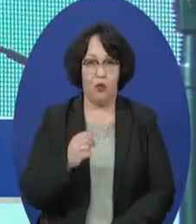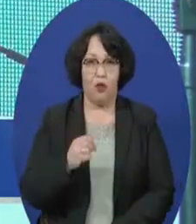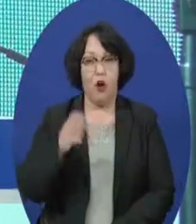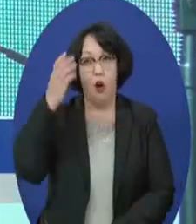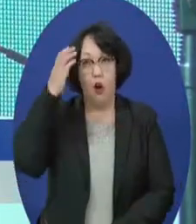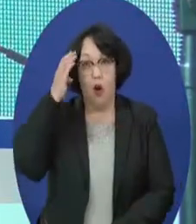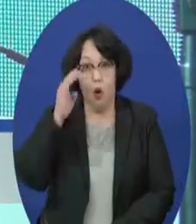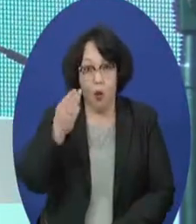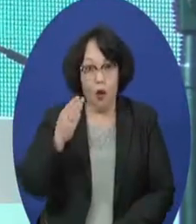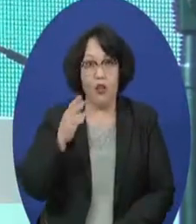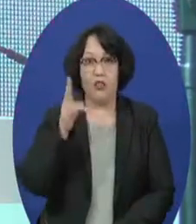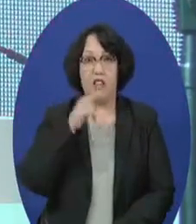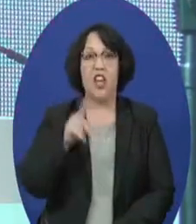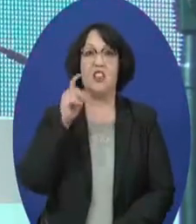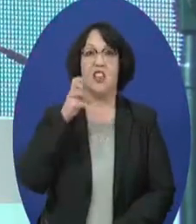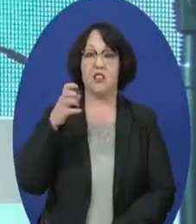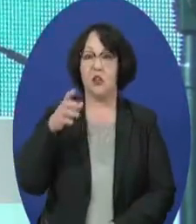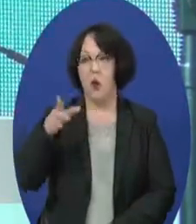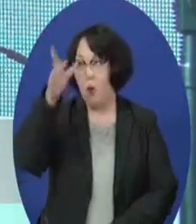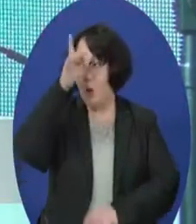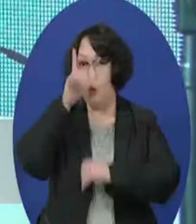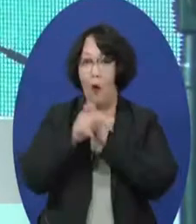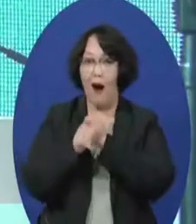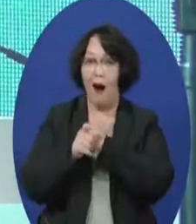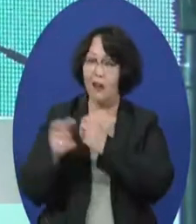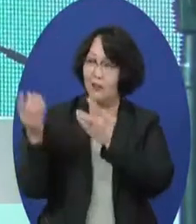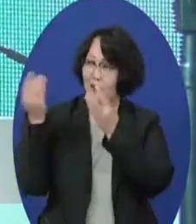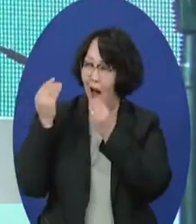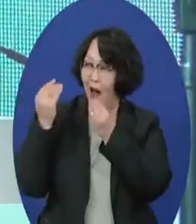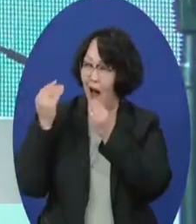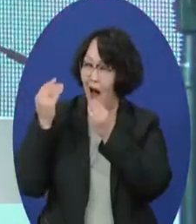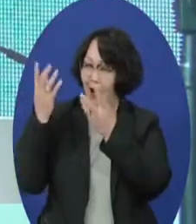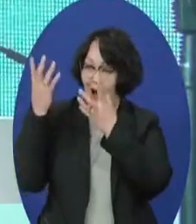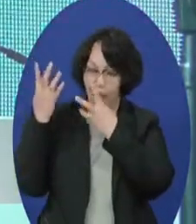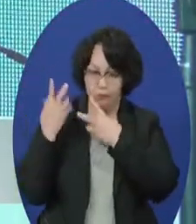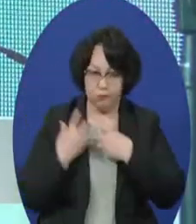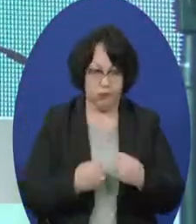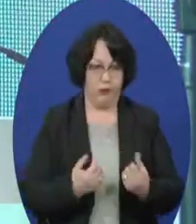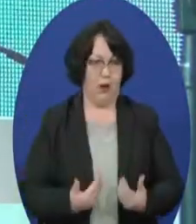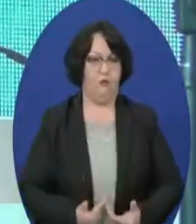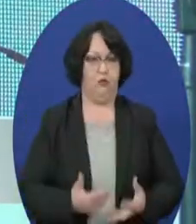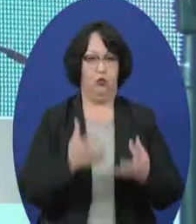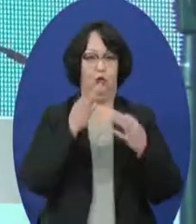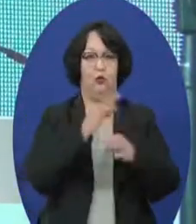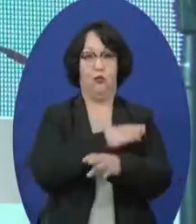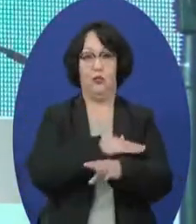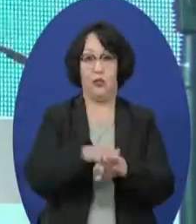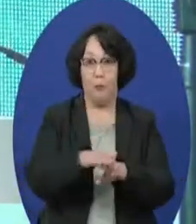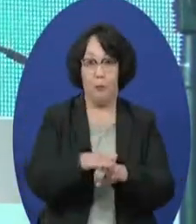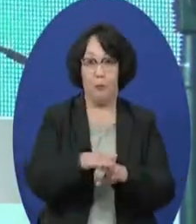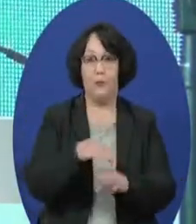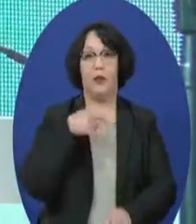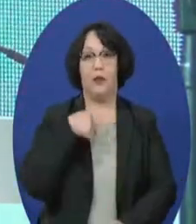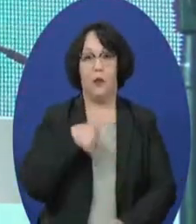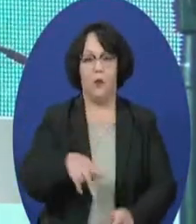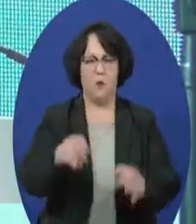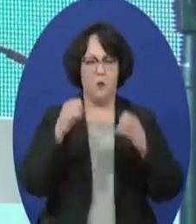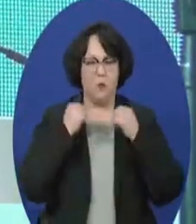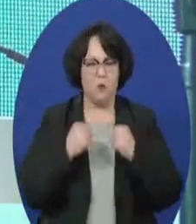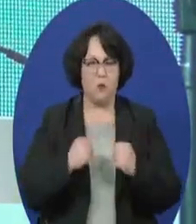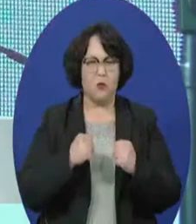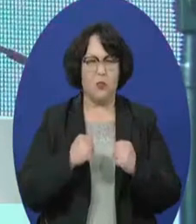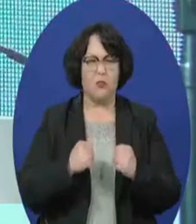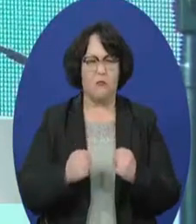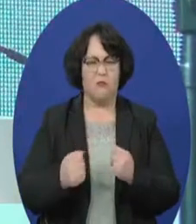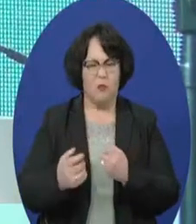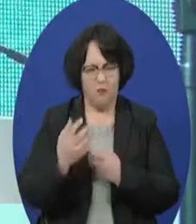дээдсийнхээ ухаанаас суралцаж түүгээр амьдралынхаа зүг чигийг хийж түүнээс эрч хүчээ олж